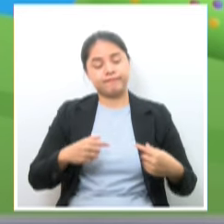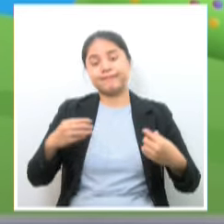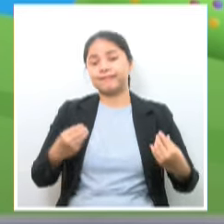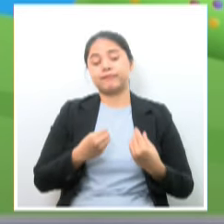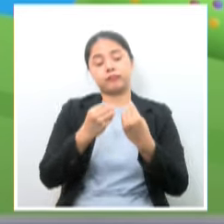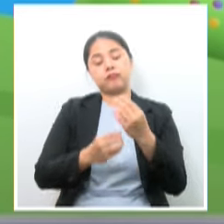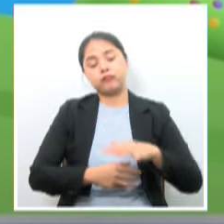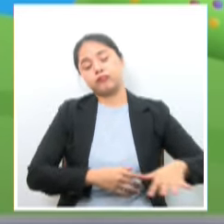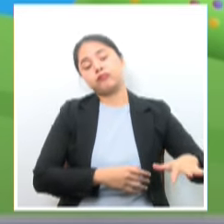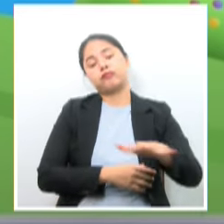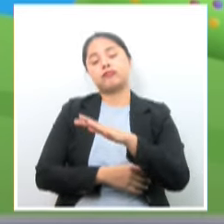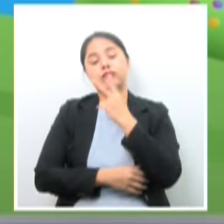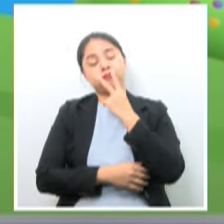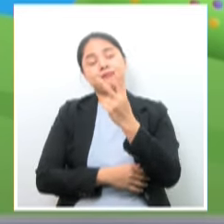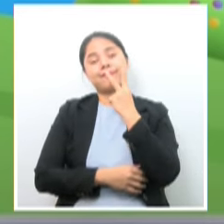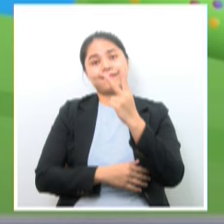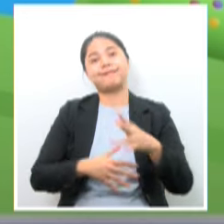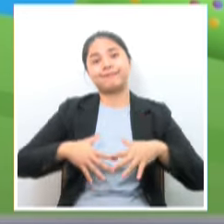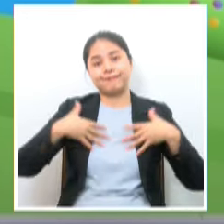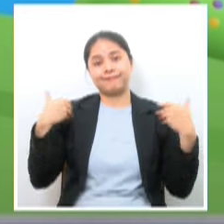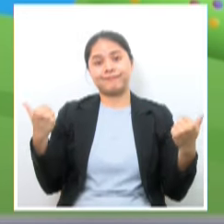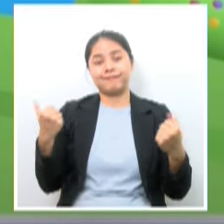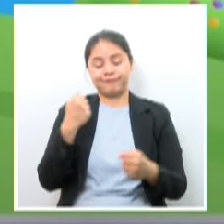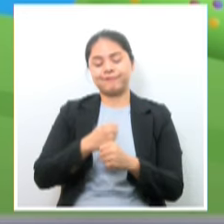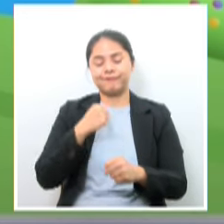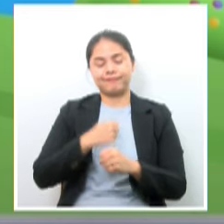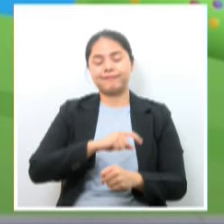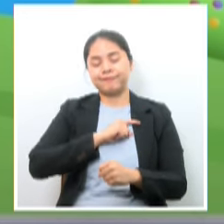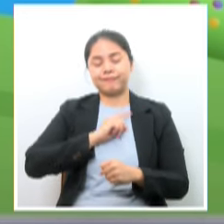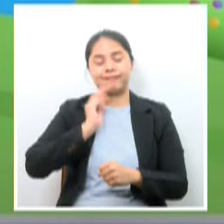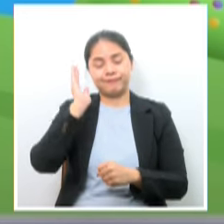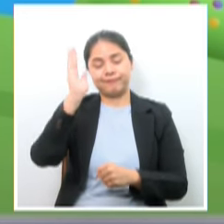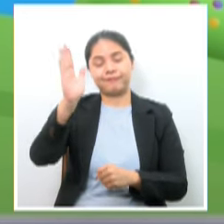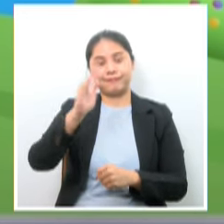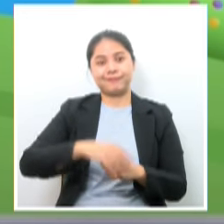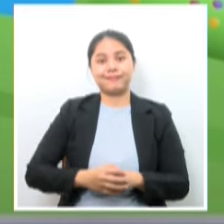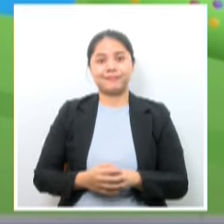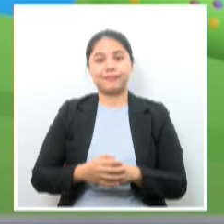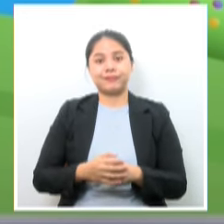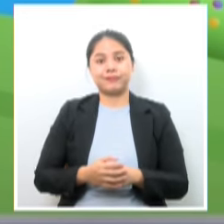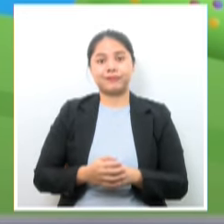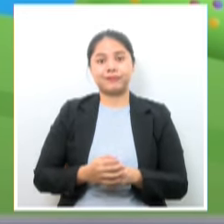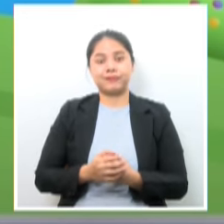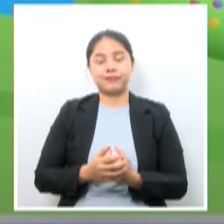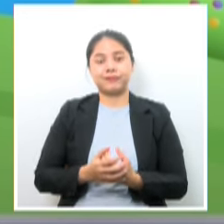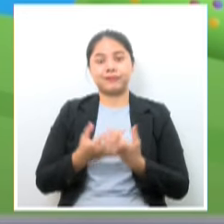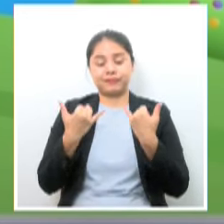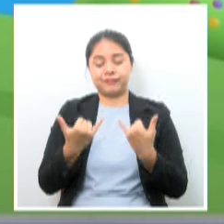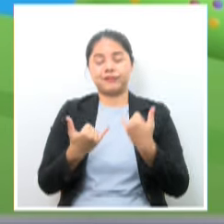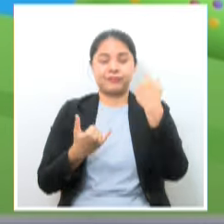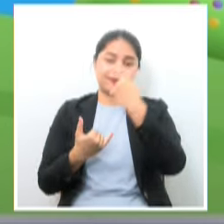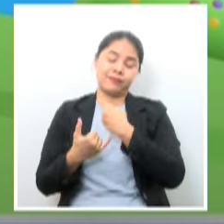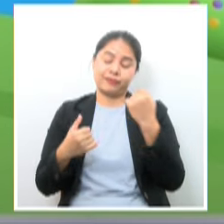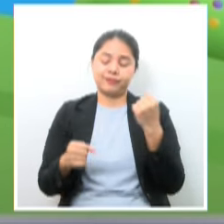ให้ท่านทุกท่านได้มีความสุขกันในการปฏิบัติหน้าที่ของเราต่อไปครับโอกาสต่อไปอยากให้ผู้มาร่วมงาน